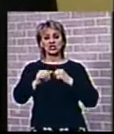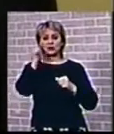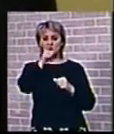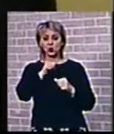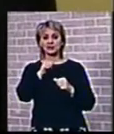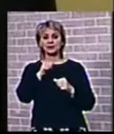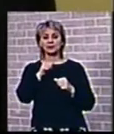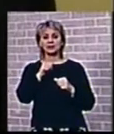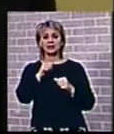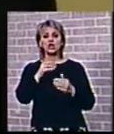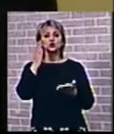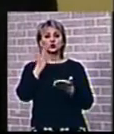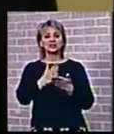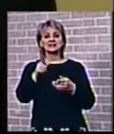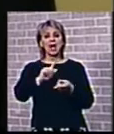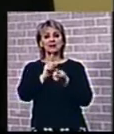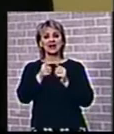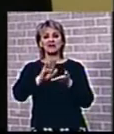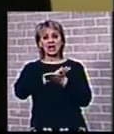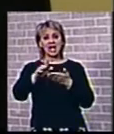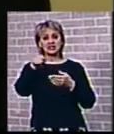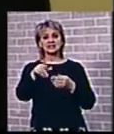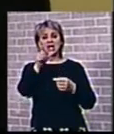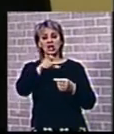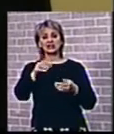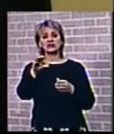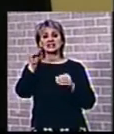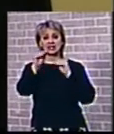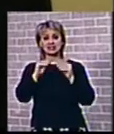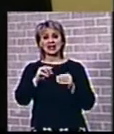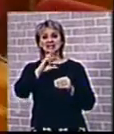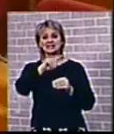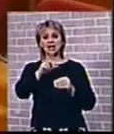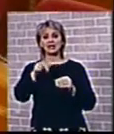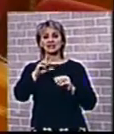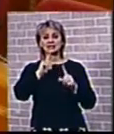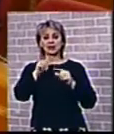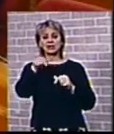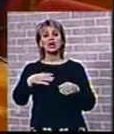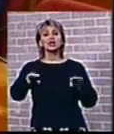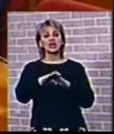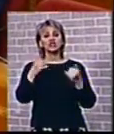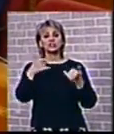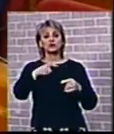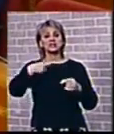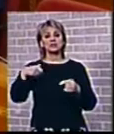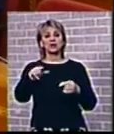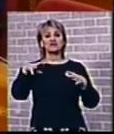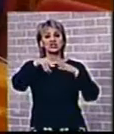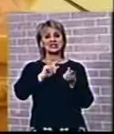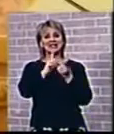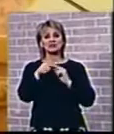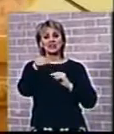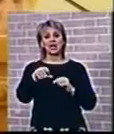года существенно обновляется кадровый состав законодательного собрания. Также сегодня депутаты внесли изменения